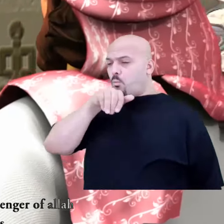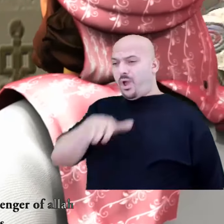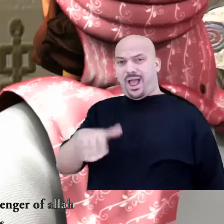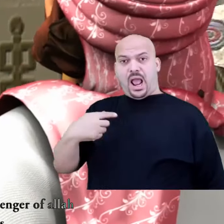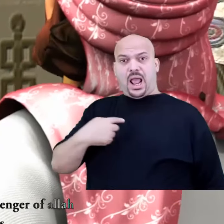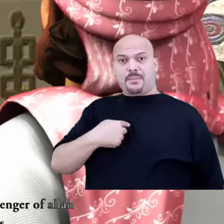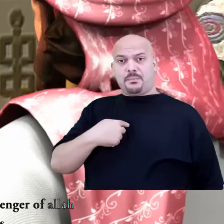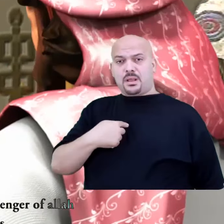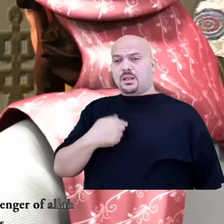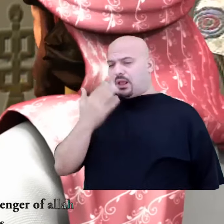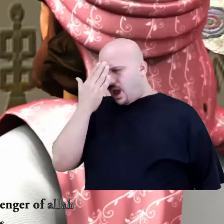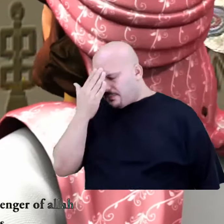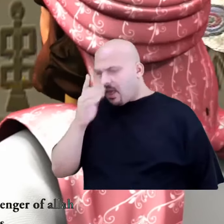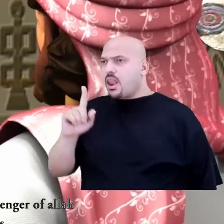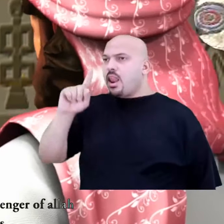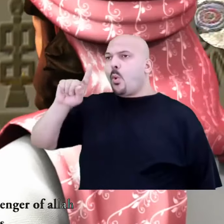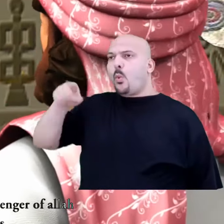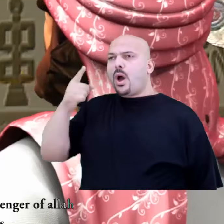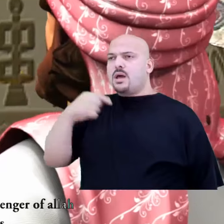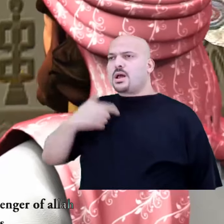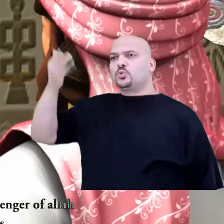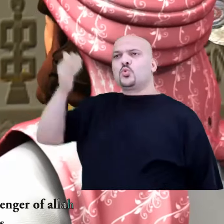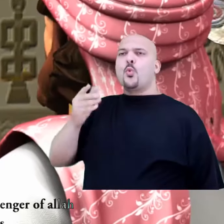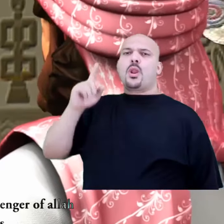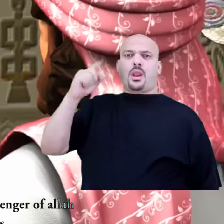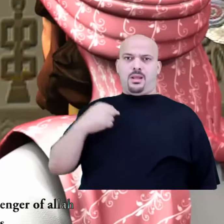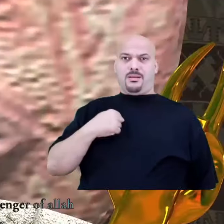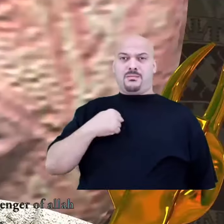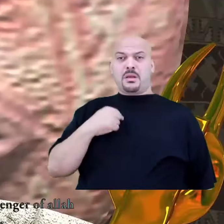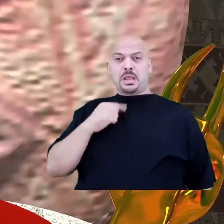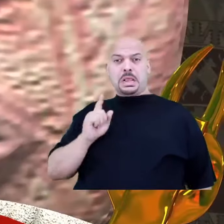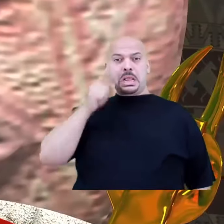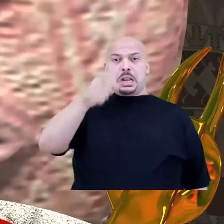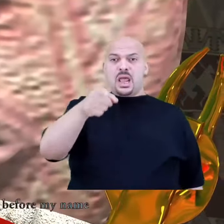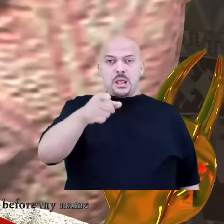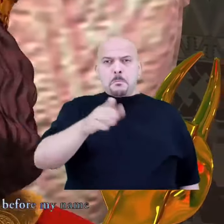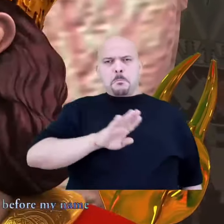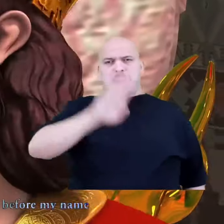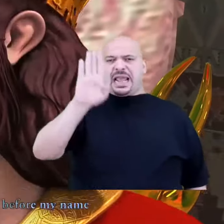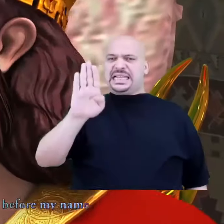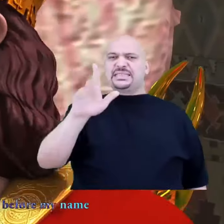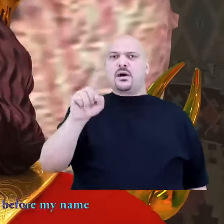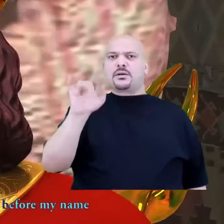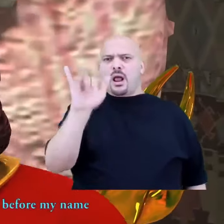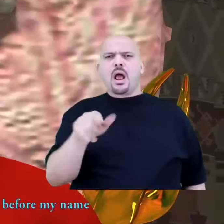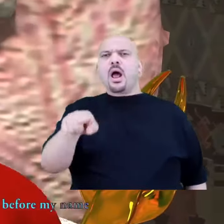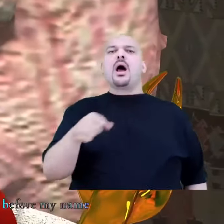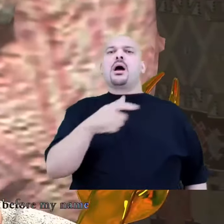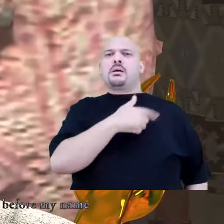عبد الله ورسوله إلى كسرى عظيم فارس. عبد من